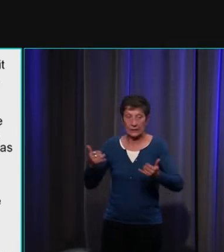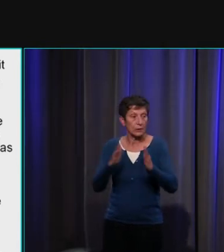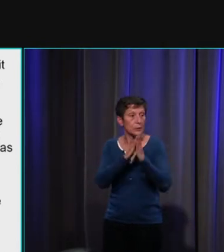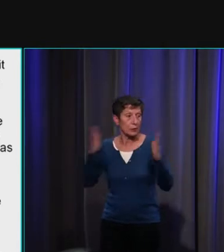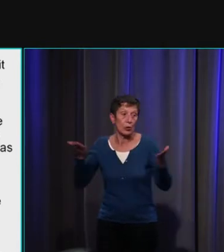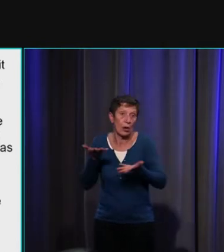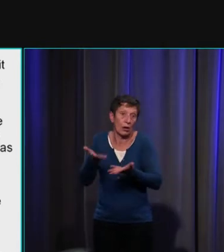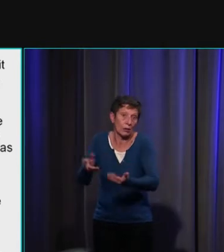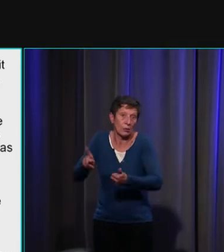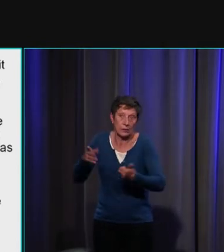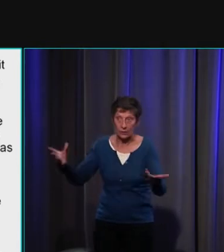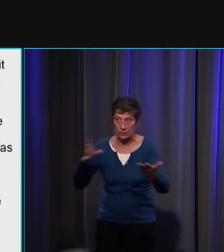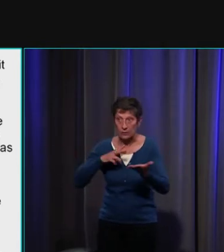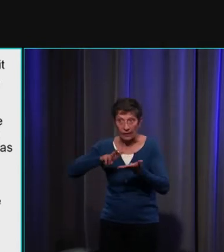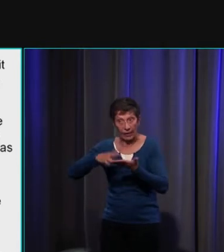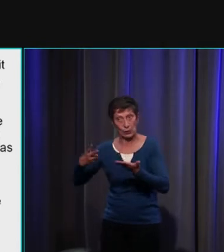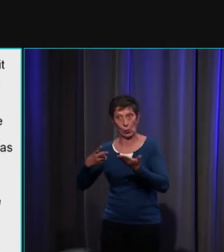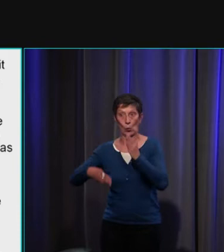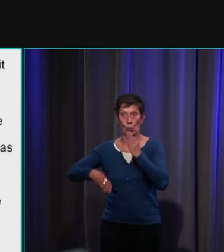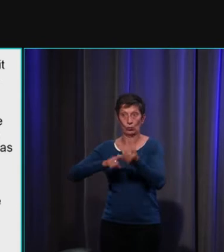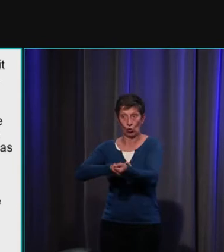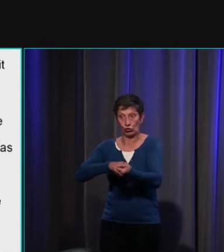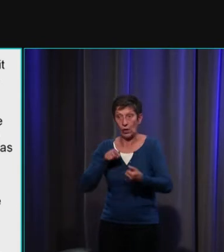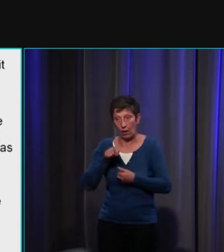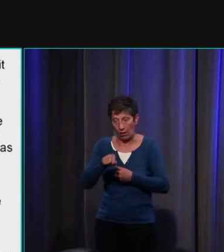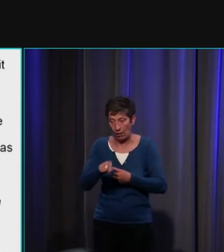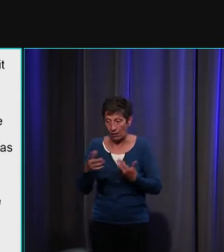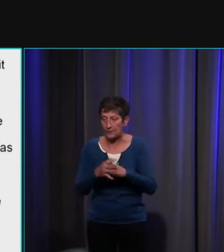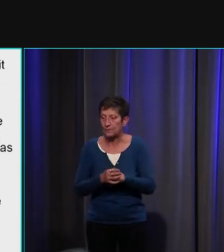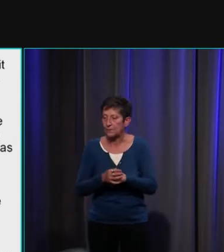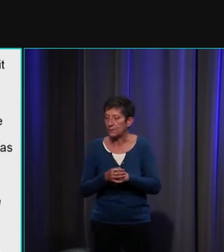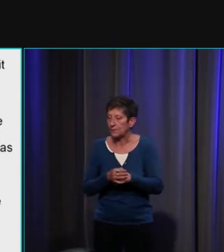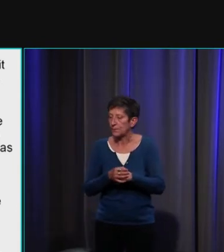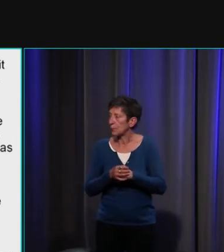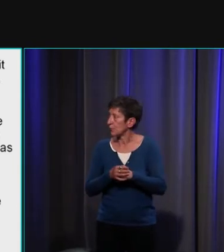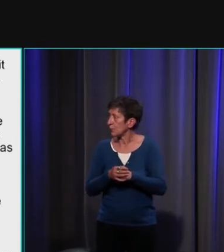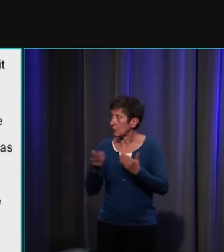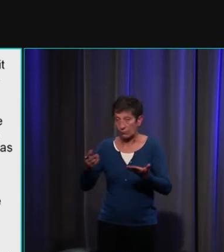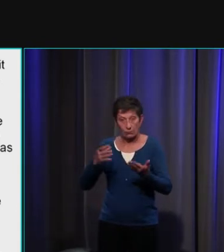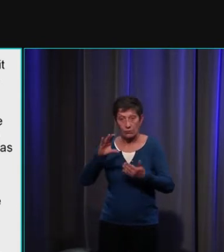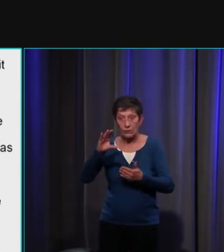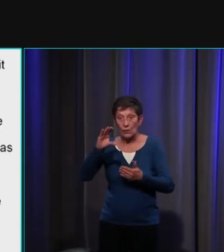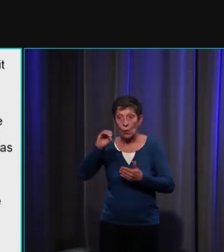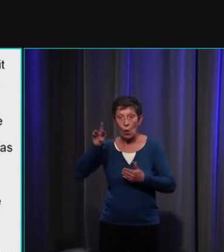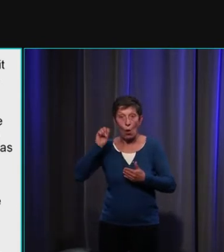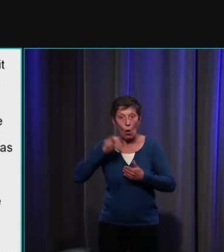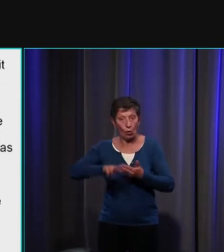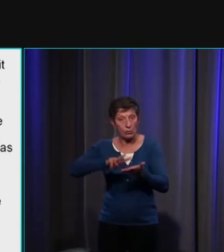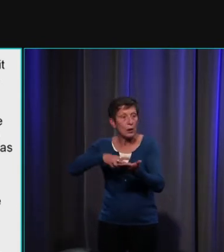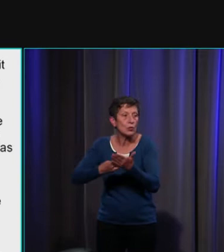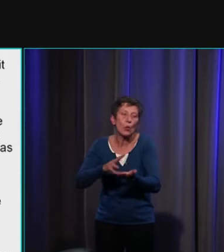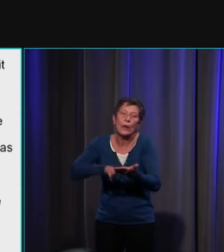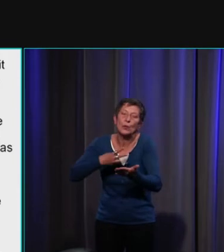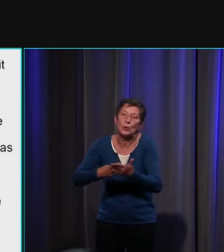d'ici on a même la version originale de ces chaloine de pampelune d'origine anglaise qui a traduit le coran alors c'est pas une traduction génial